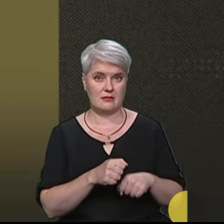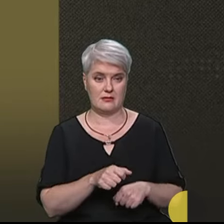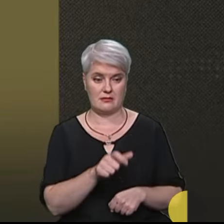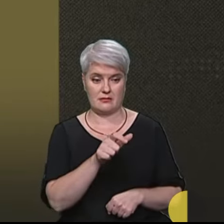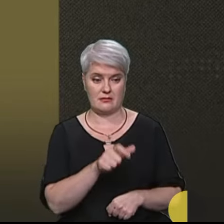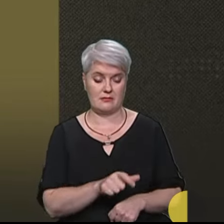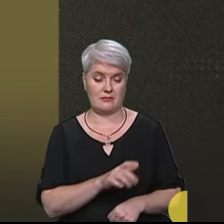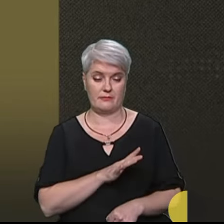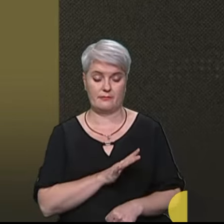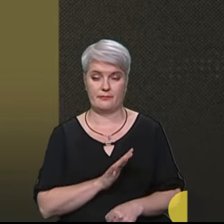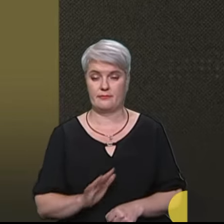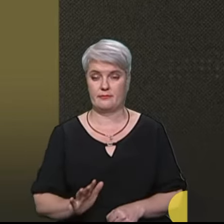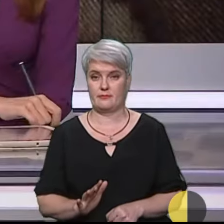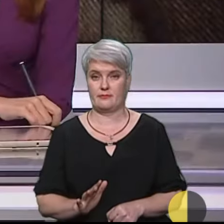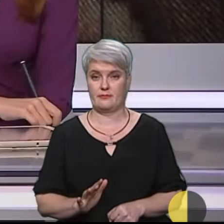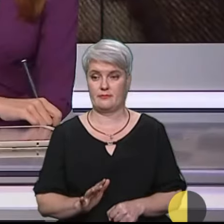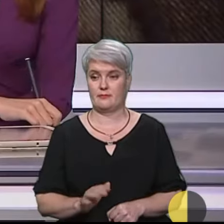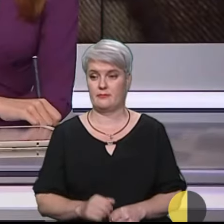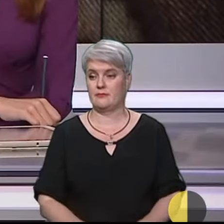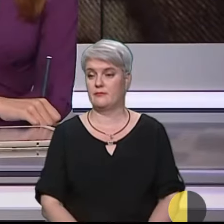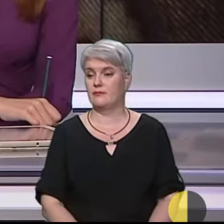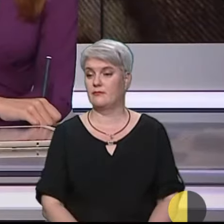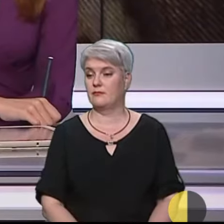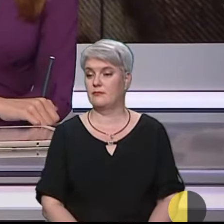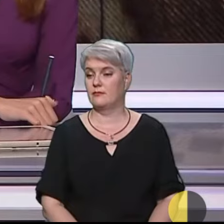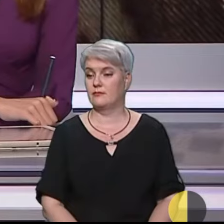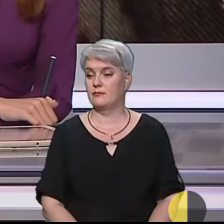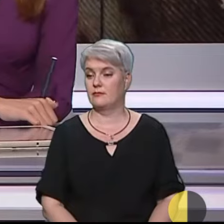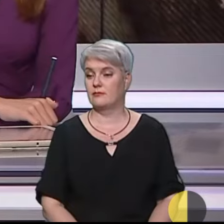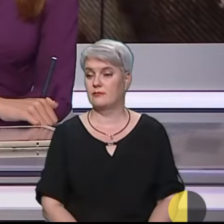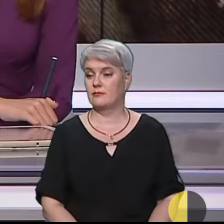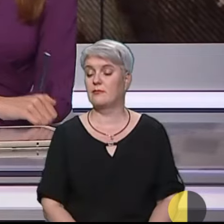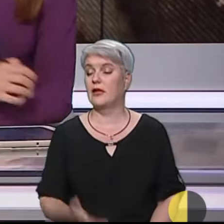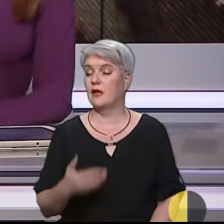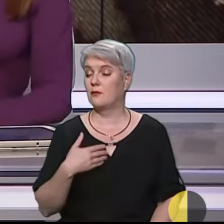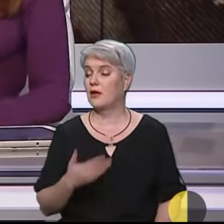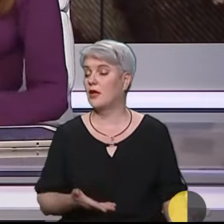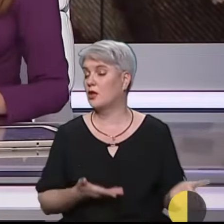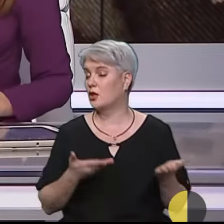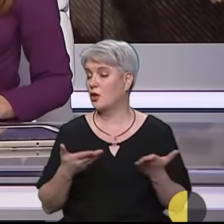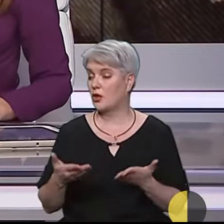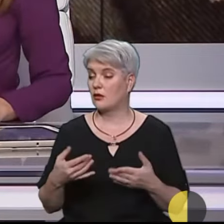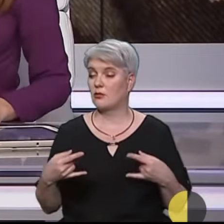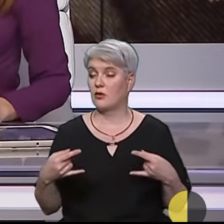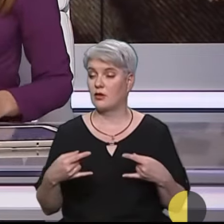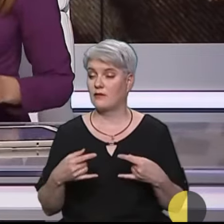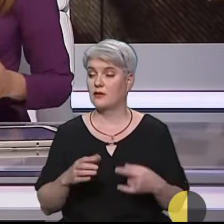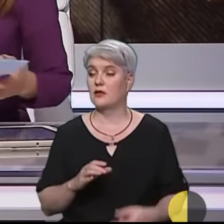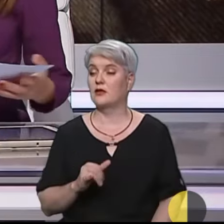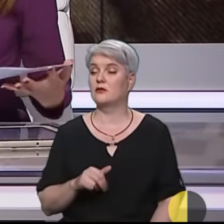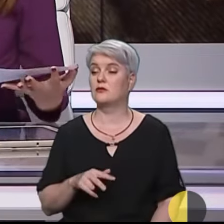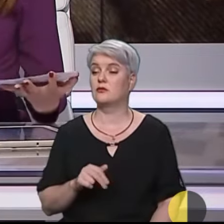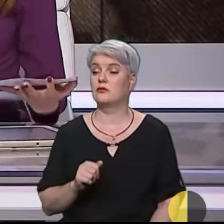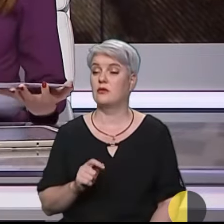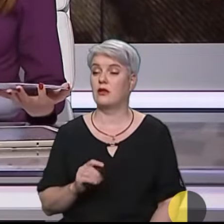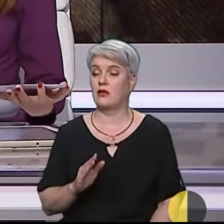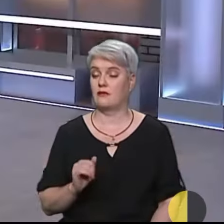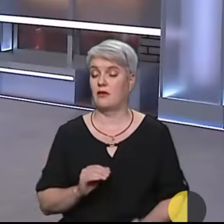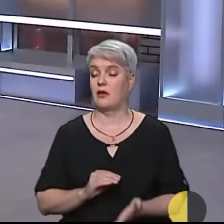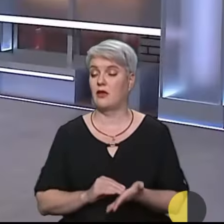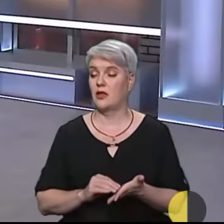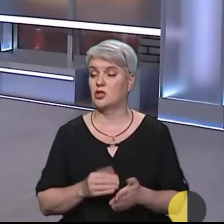зобов'язаного не чинили. І зараз ми доєднуємо до нашого ефіру Юрія Сулаєва, речника